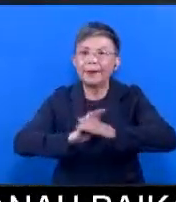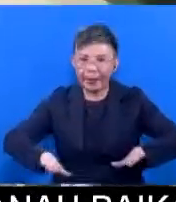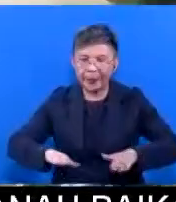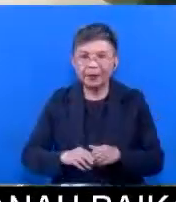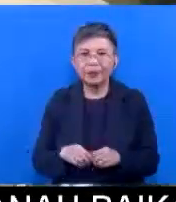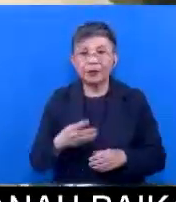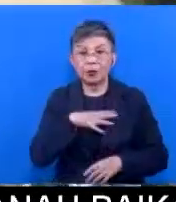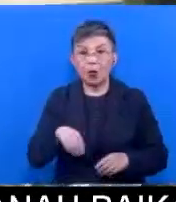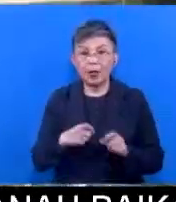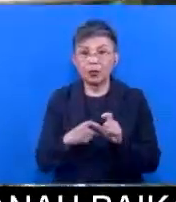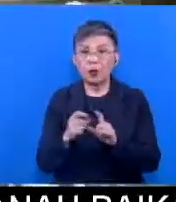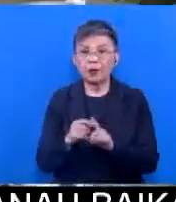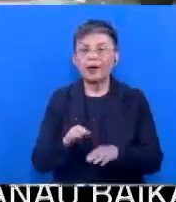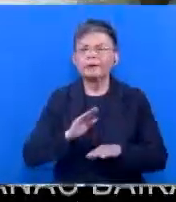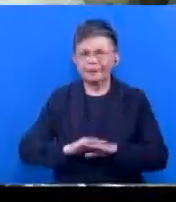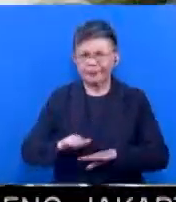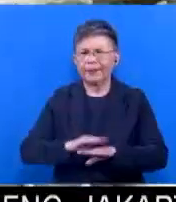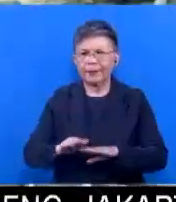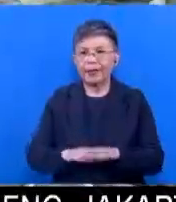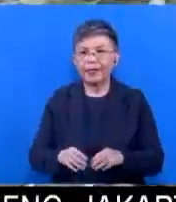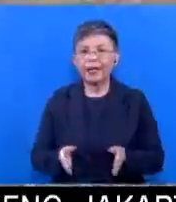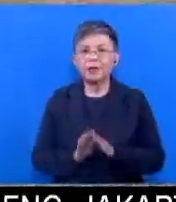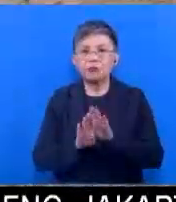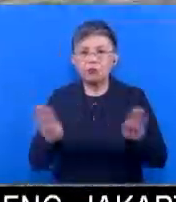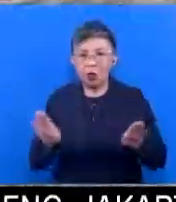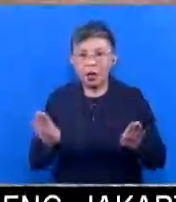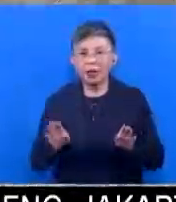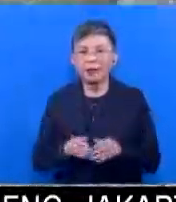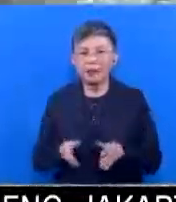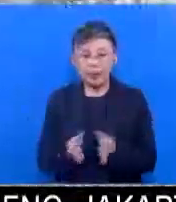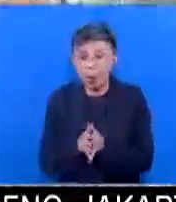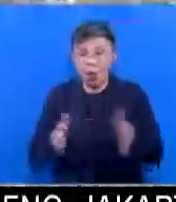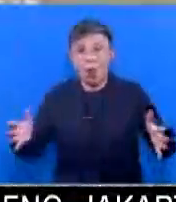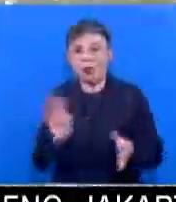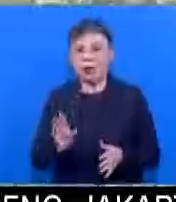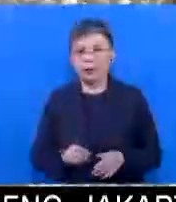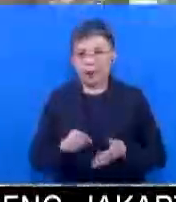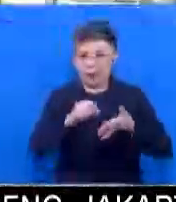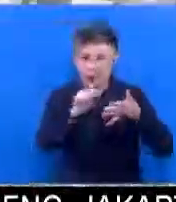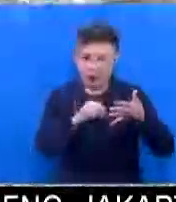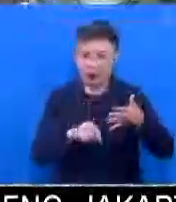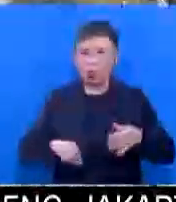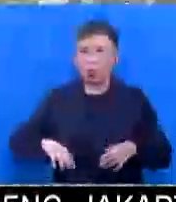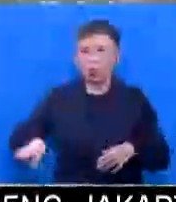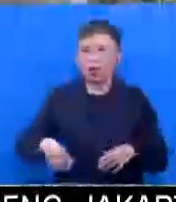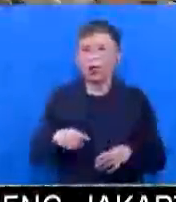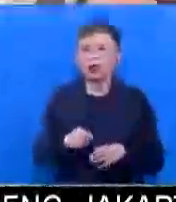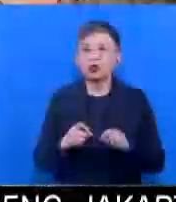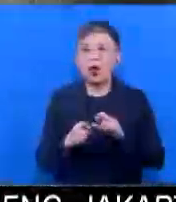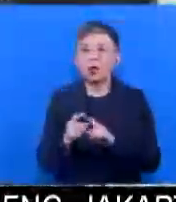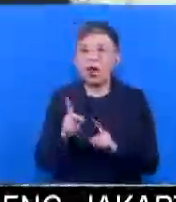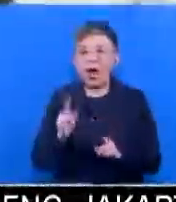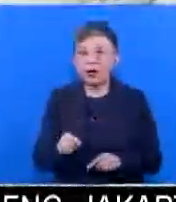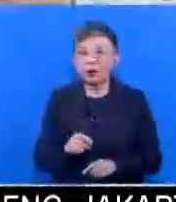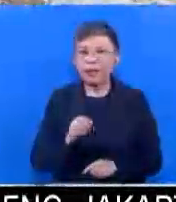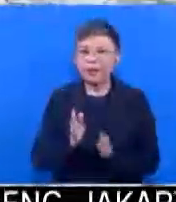Sukendro menyatakan akan memaafkan dan memberikan jalan semula, namun tidak selebar sedia kala. Dengan syarat, keluarga Soeharto meminta maaf atas fitnah